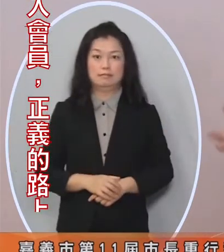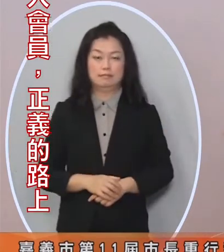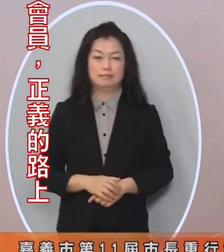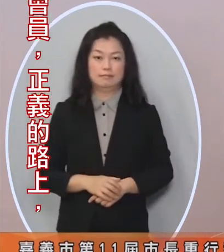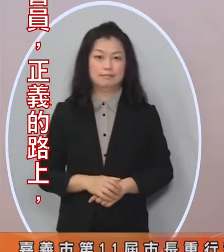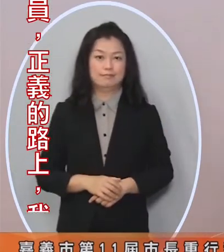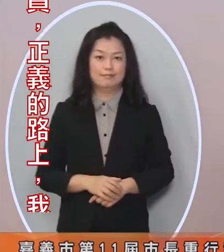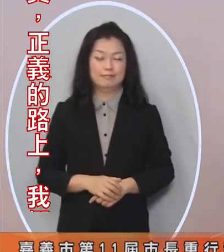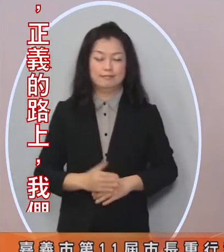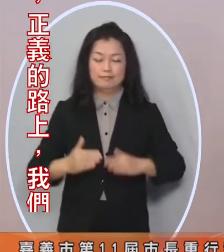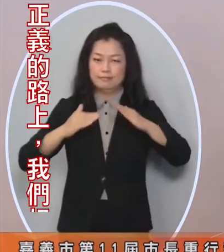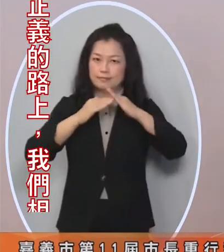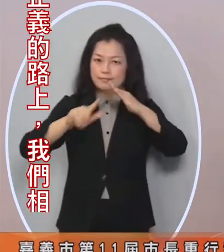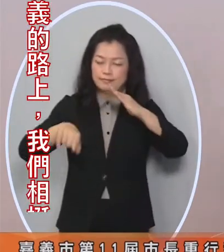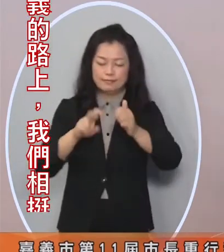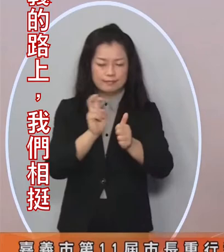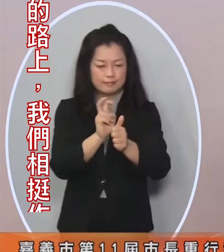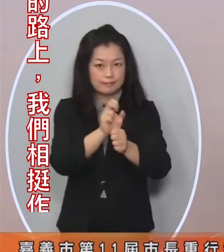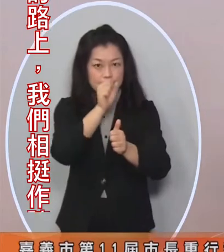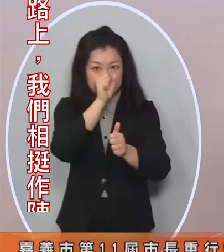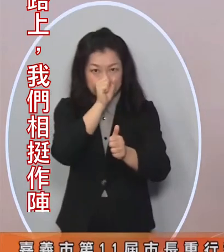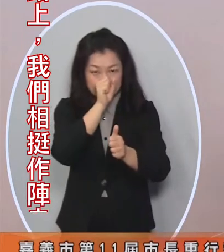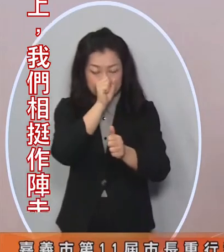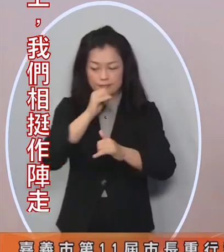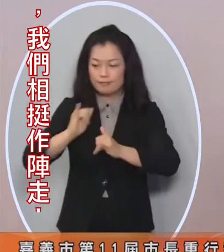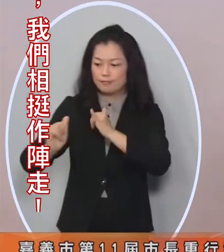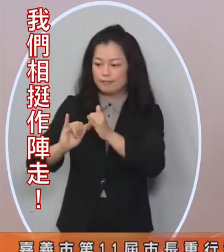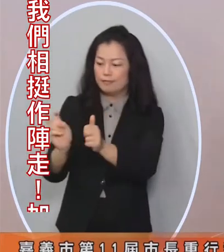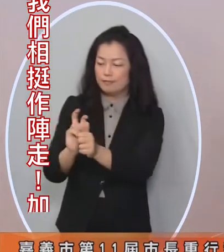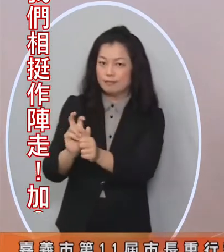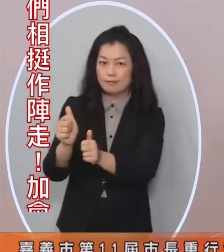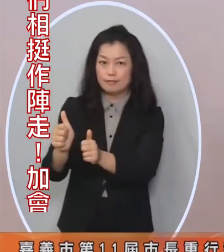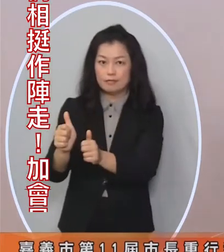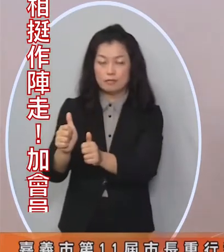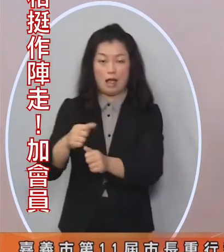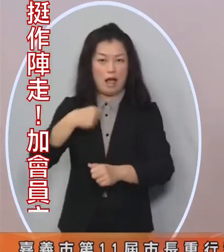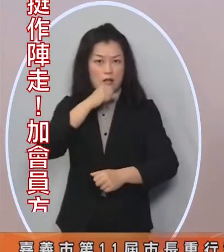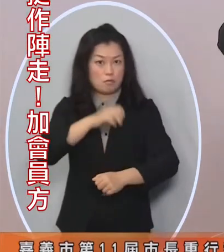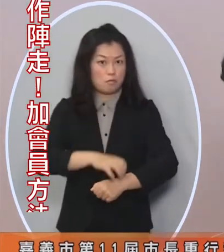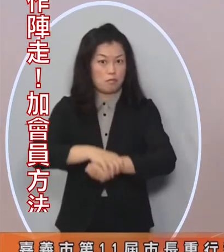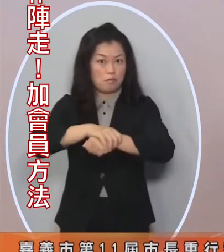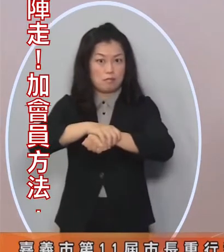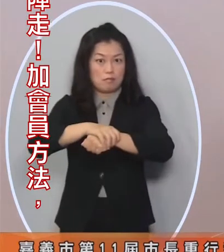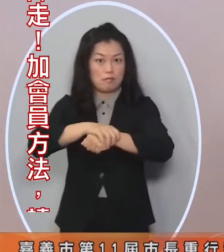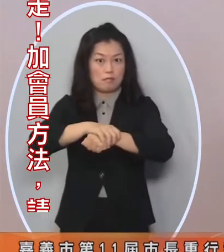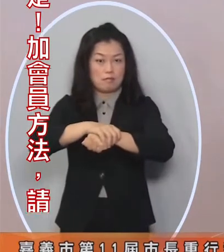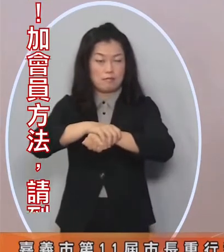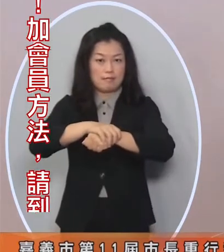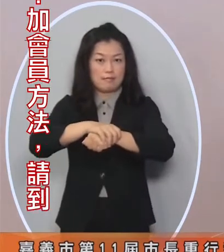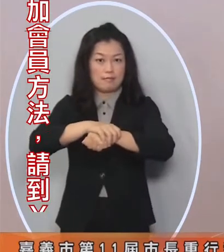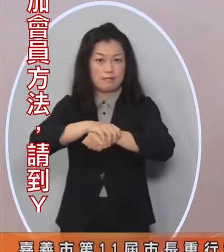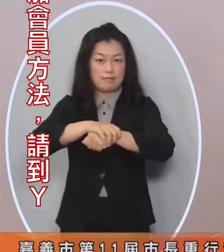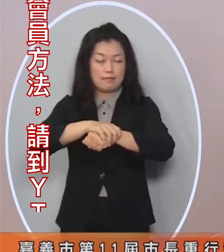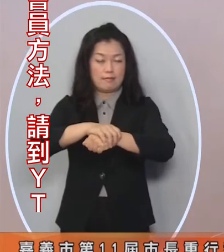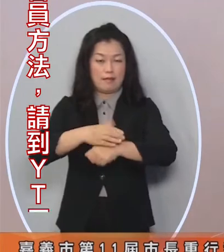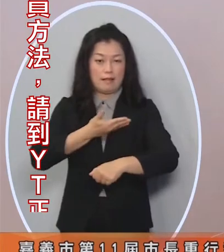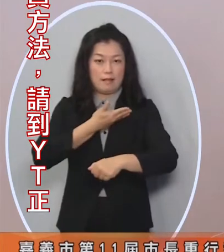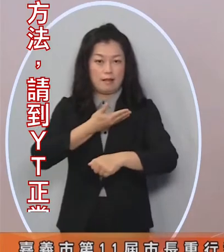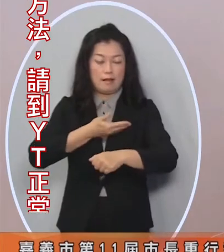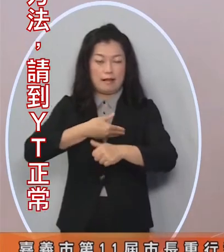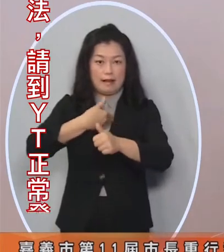把家庭过好，把社会过好，救台湾，救台湾就一条生